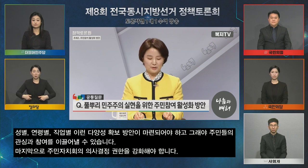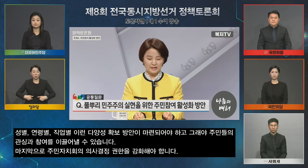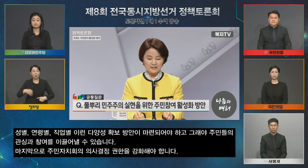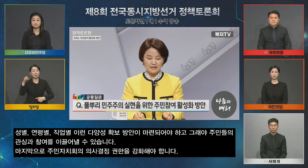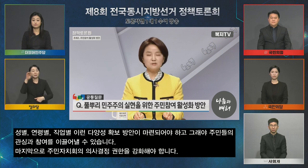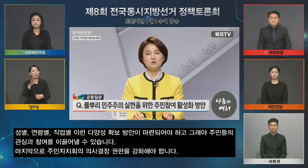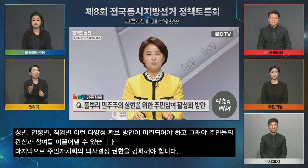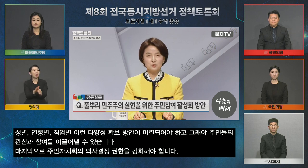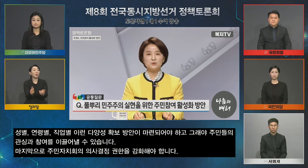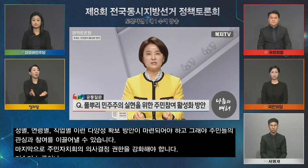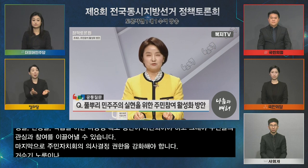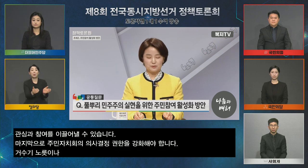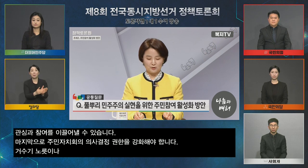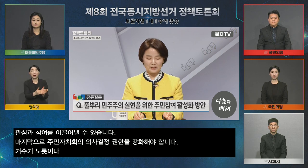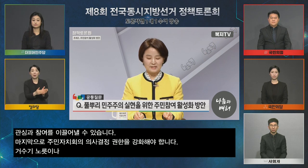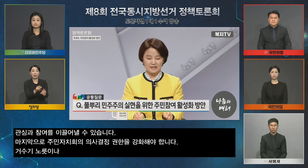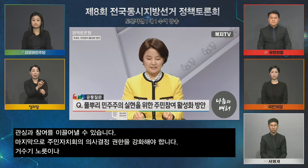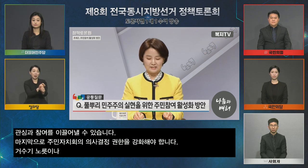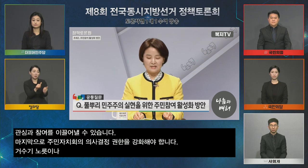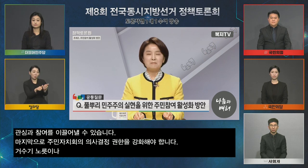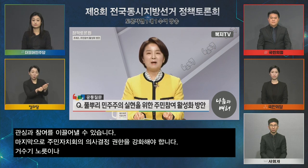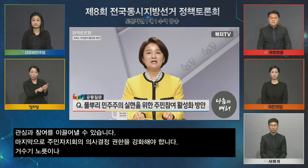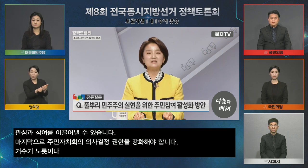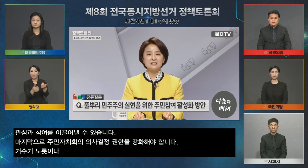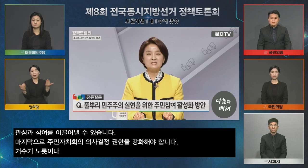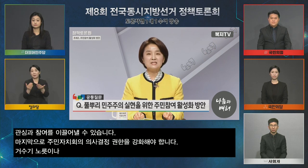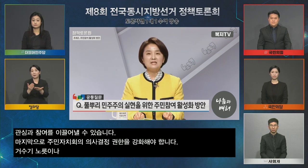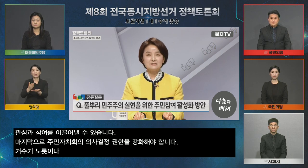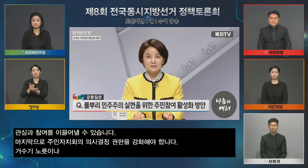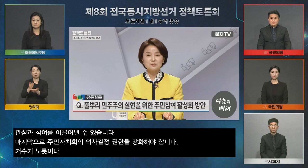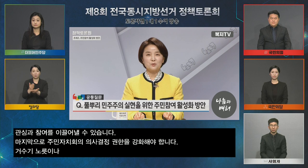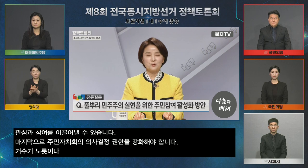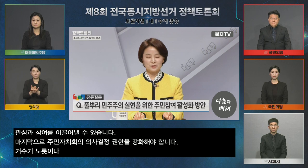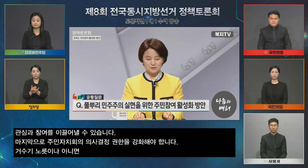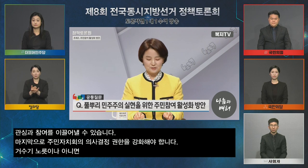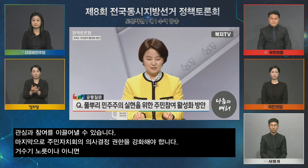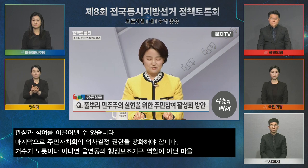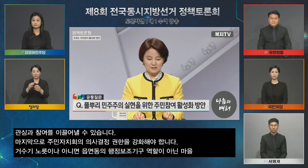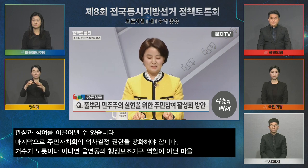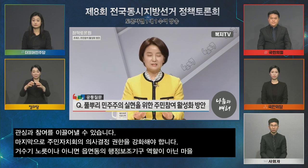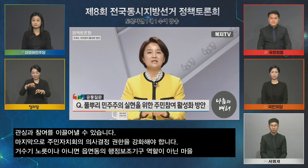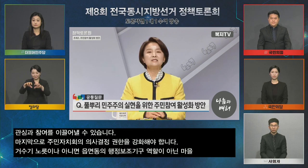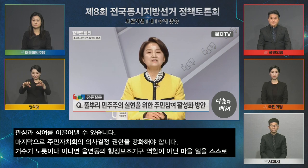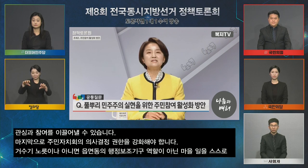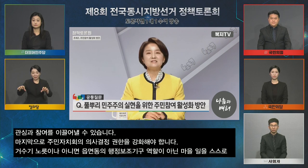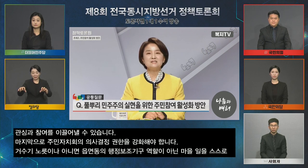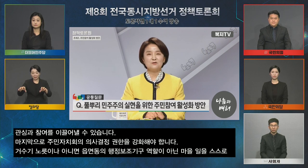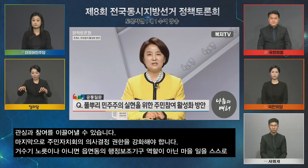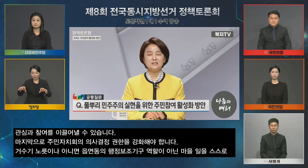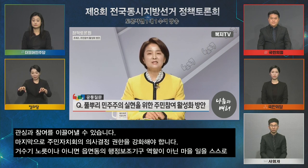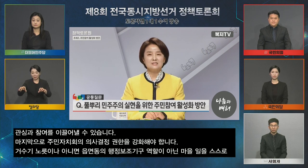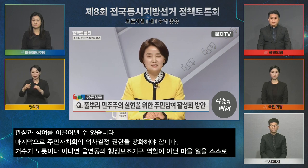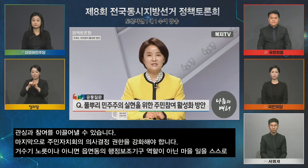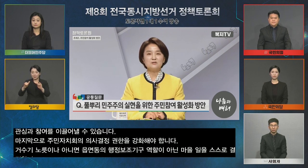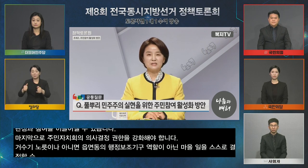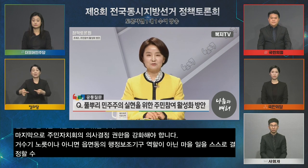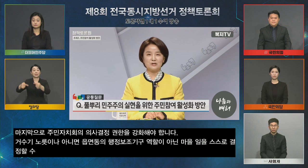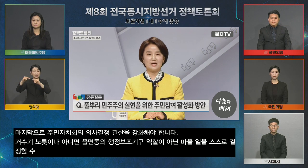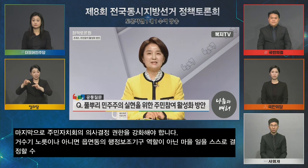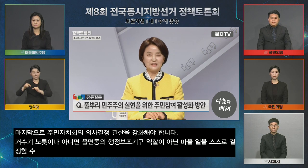읍면동의 행정보조기구 역할이 아닌 마을 일을 스스로 결정할 수 있는 실질적인